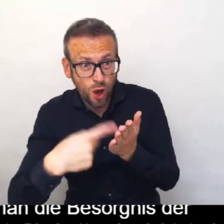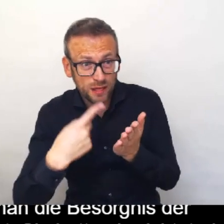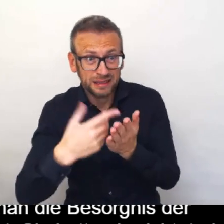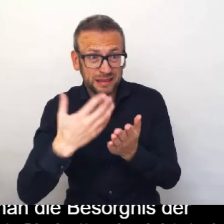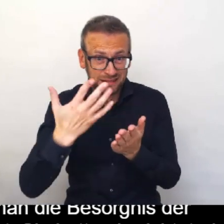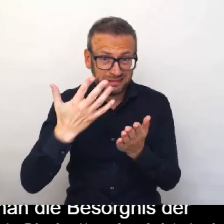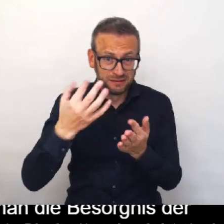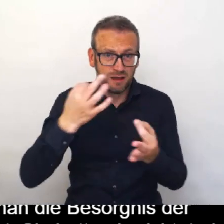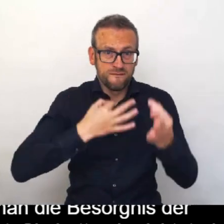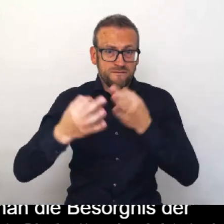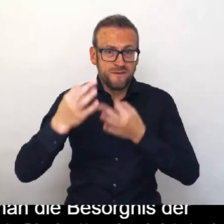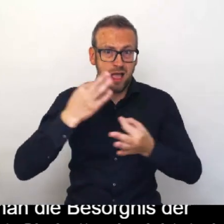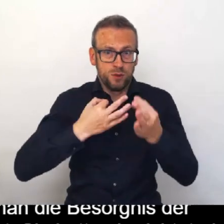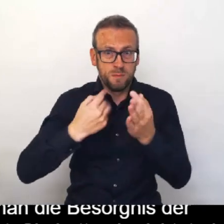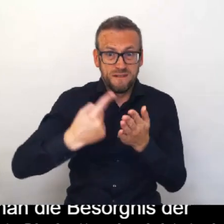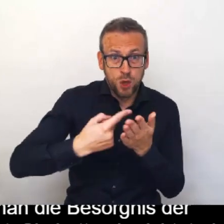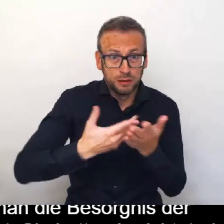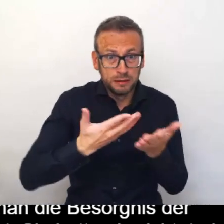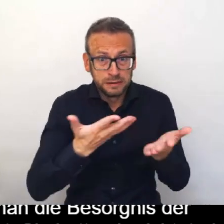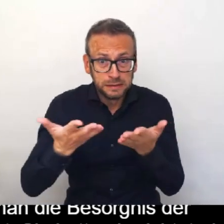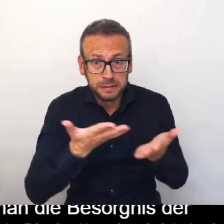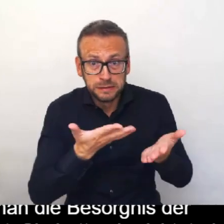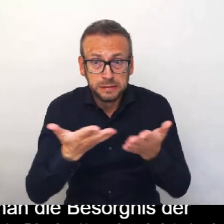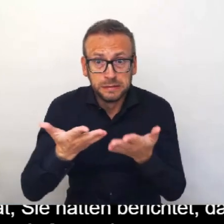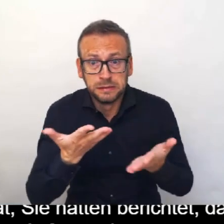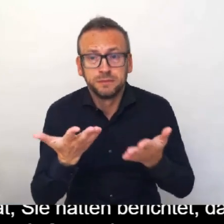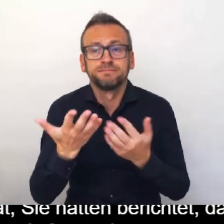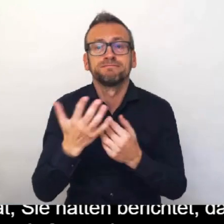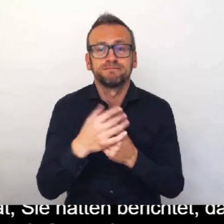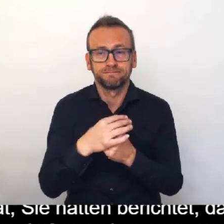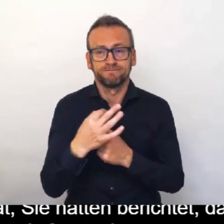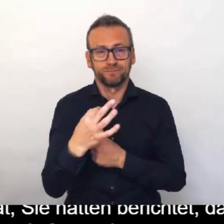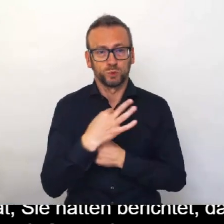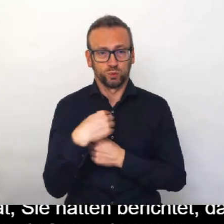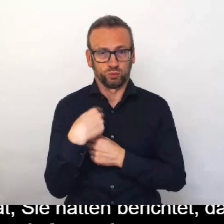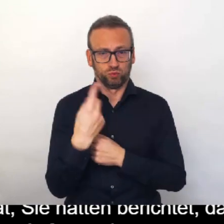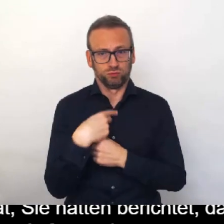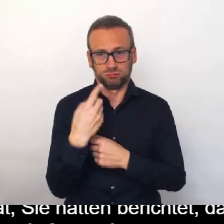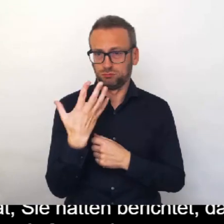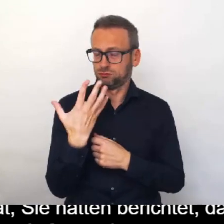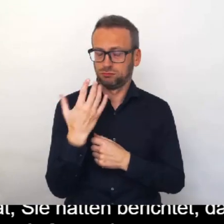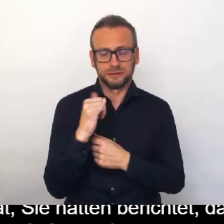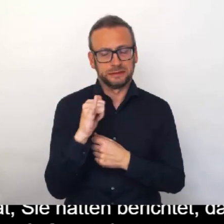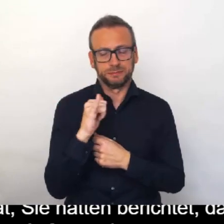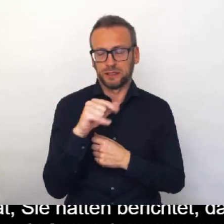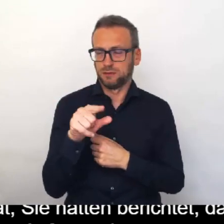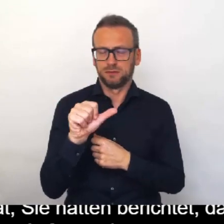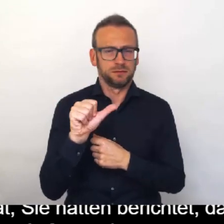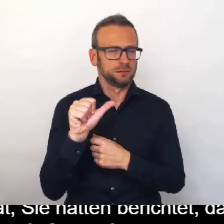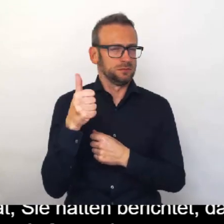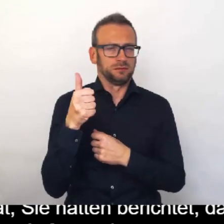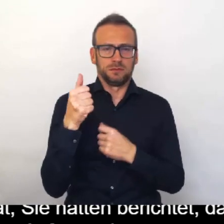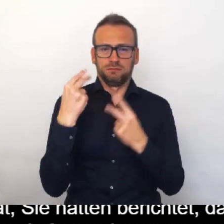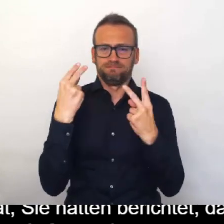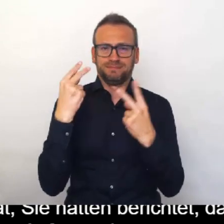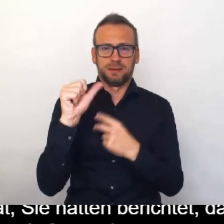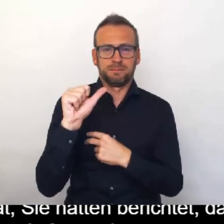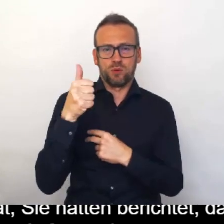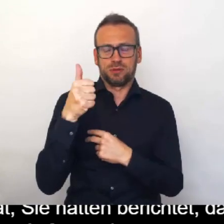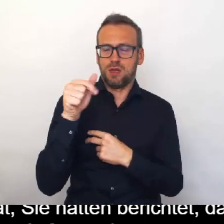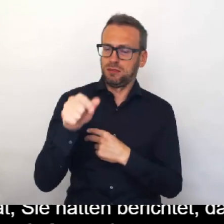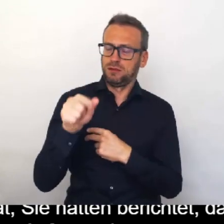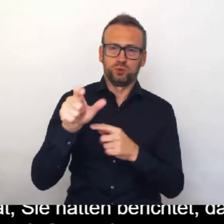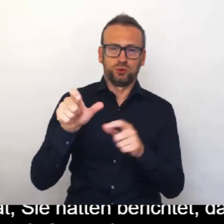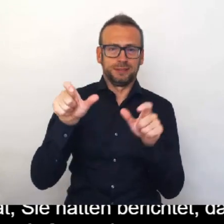der Überschreitung bestimmter Signalwerte. Und wir haben jetzt so Stand heute, beziehungsweise Stand gestern Abend,